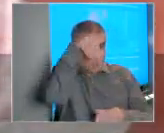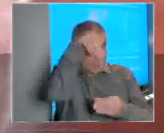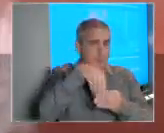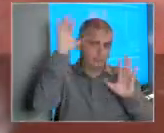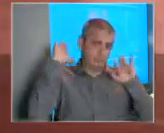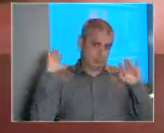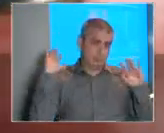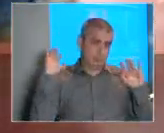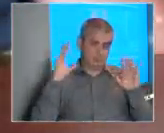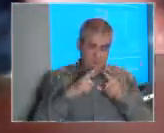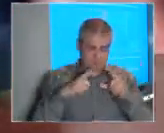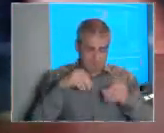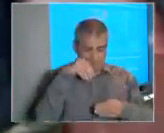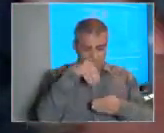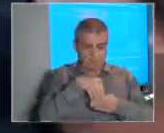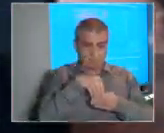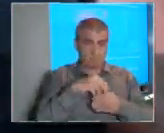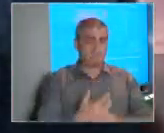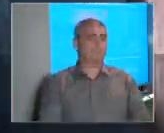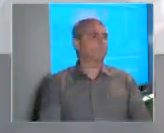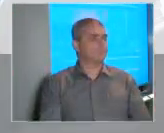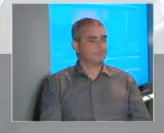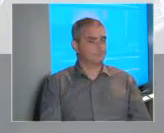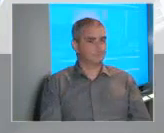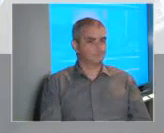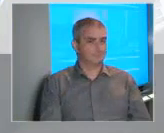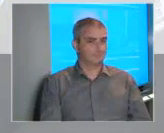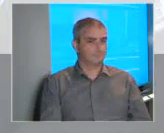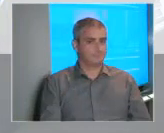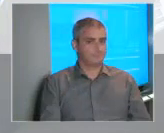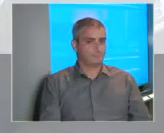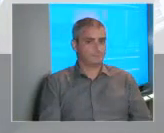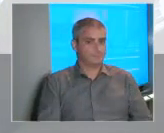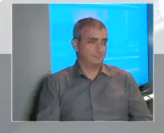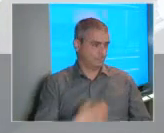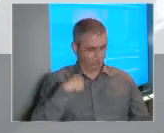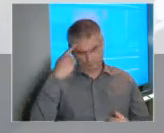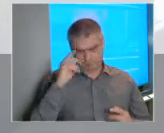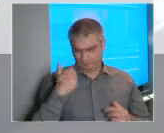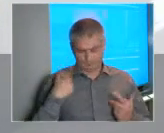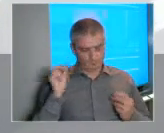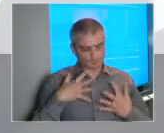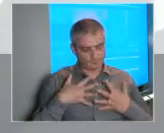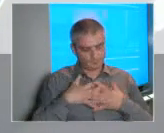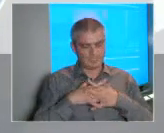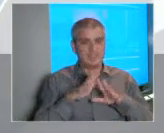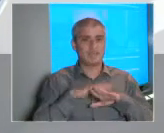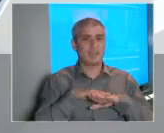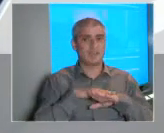תצביעו, נכון. שימו פתק בקלפי. אתה יודע מה? אני חושב, למרות שבאמת אנחנו באים לאחד